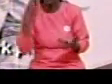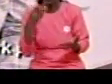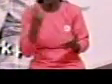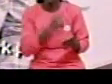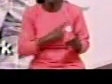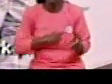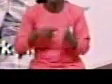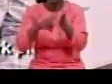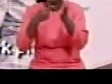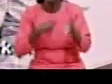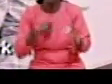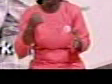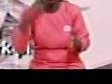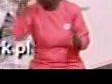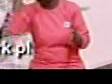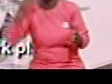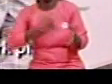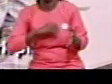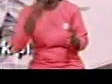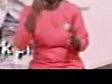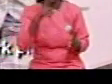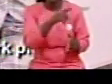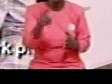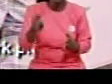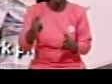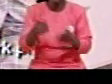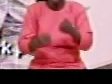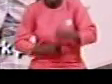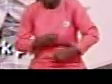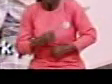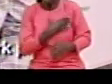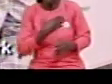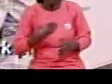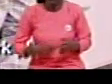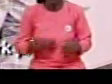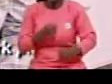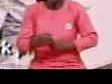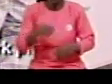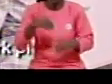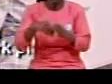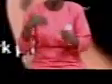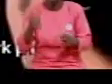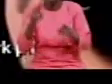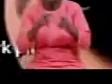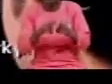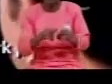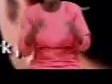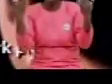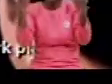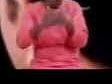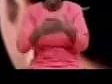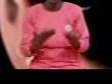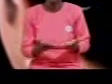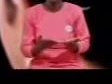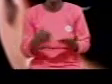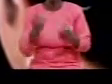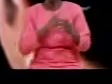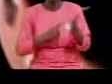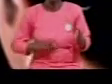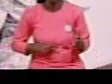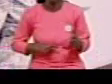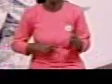ليك لاني شفتك في حلم بالليل وانت وعمالك بتنازع وبتصارع في مكان كله ضلمه